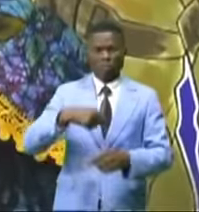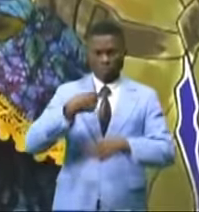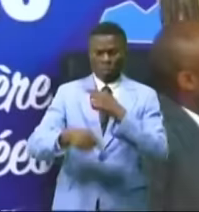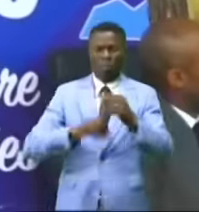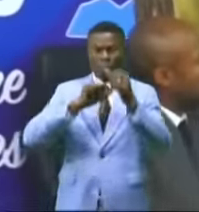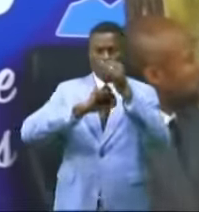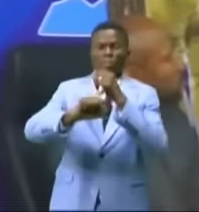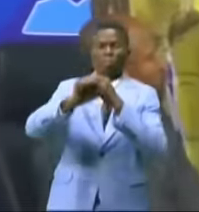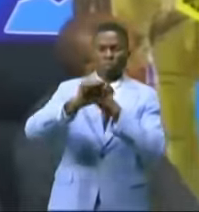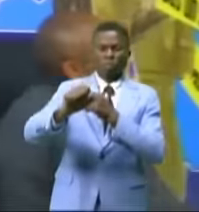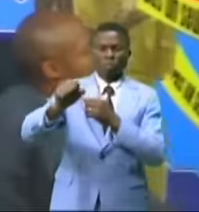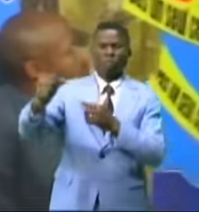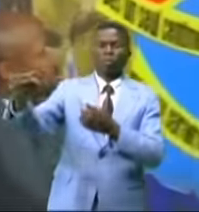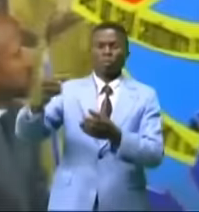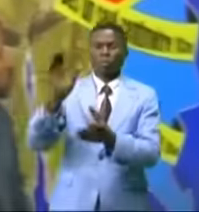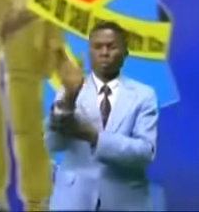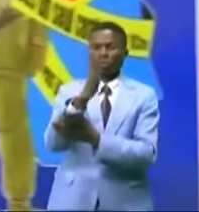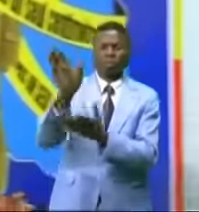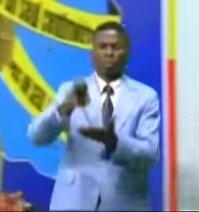campagne. Bendele Kouyaté.